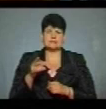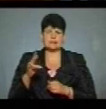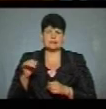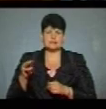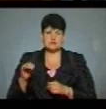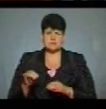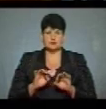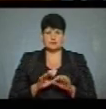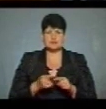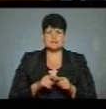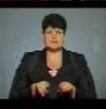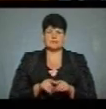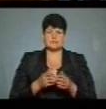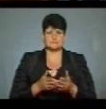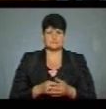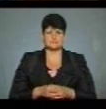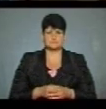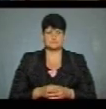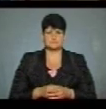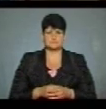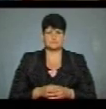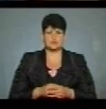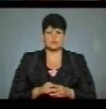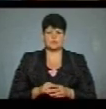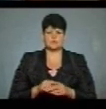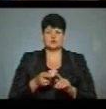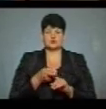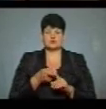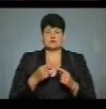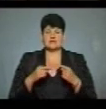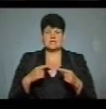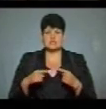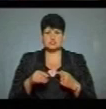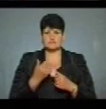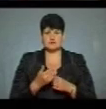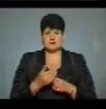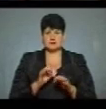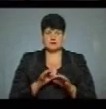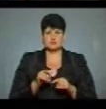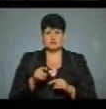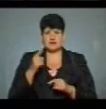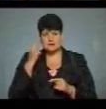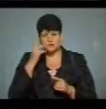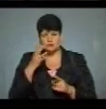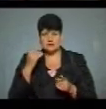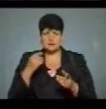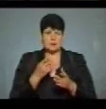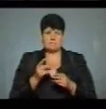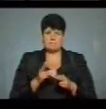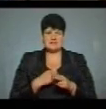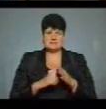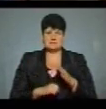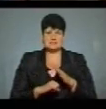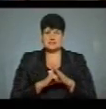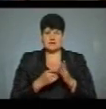Віталія, прокоментувала це так. Стосовно інших ваших тверджень, що вони є надумані, безпідставні, дані